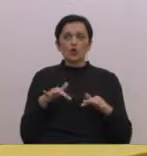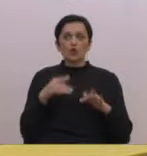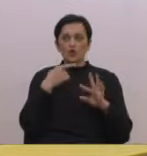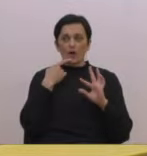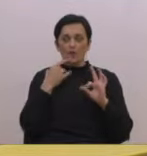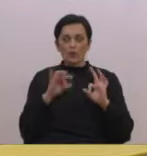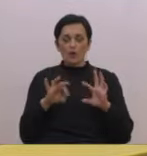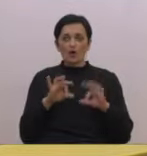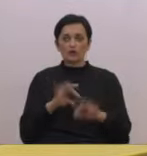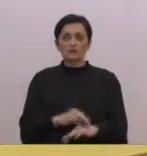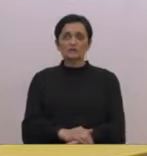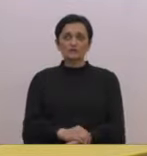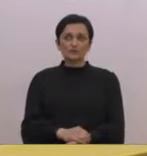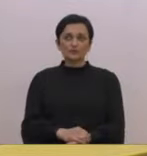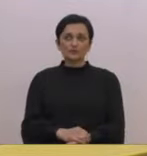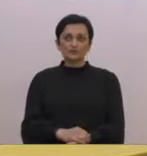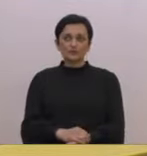მოგახსენეთ.